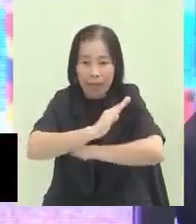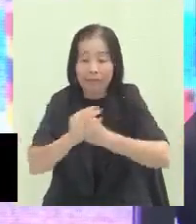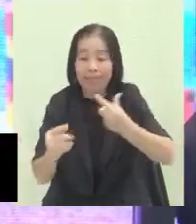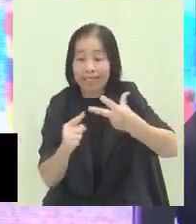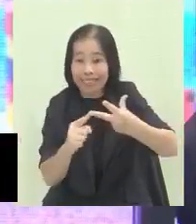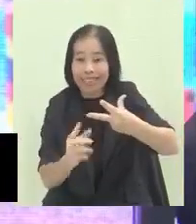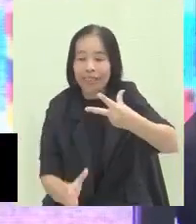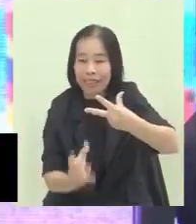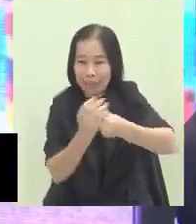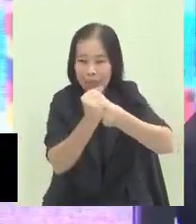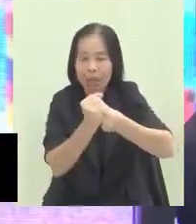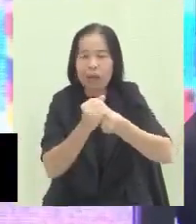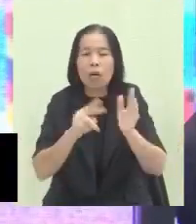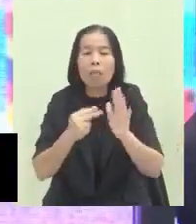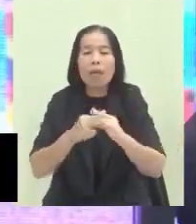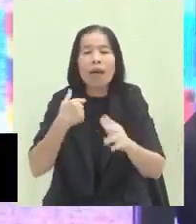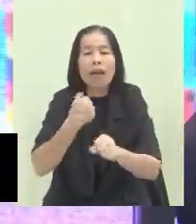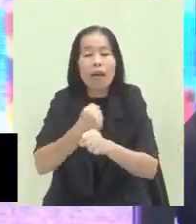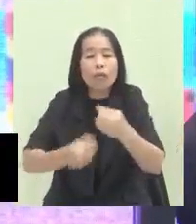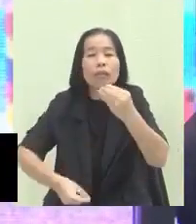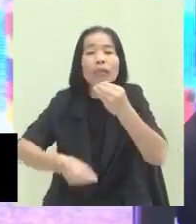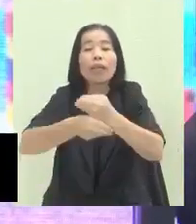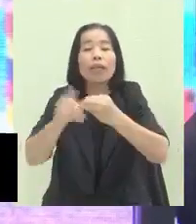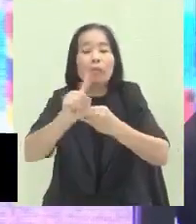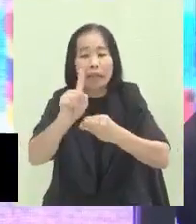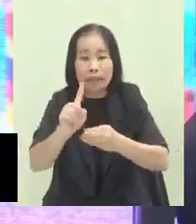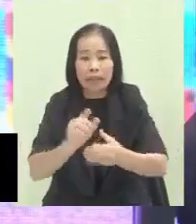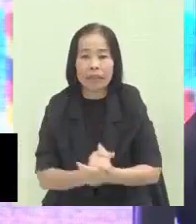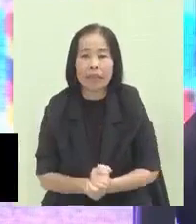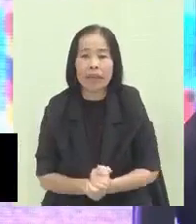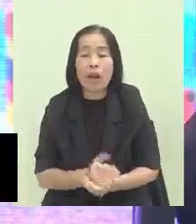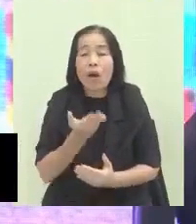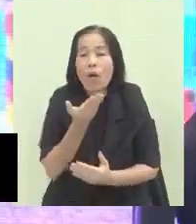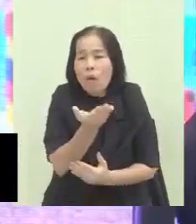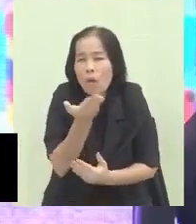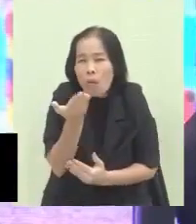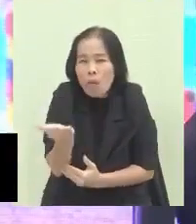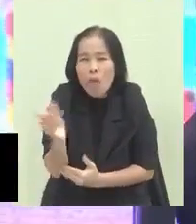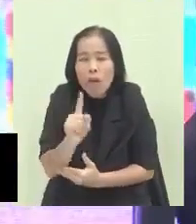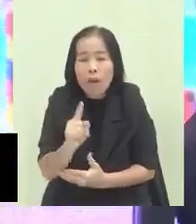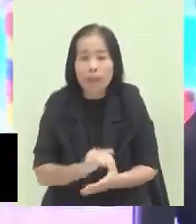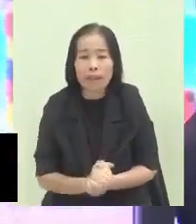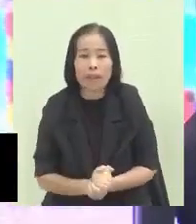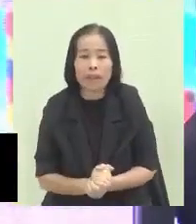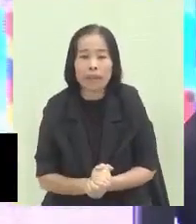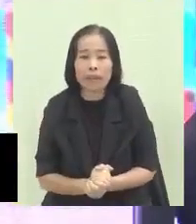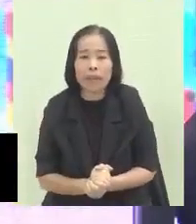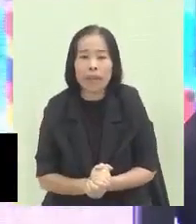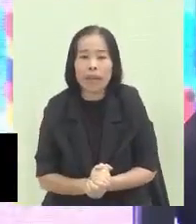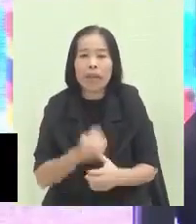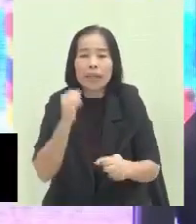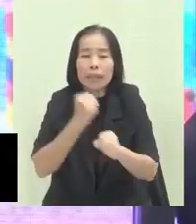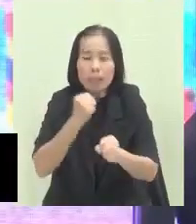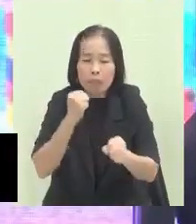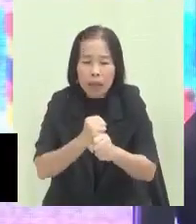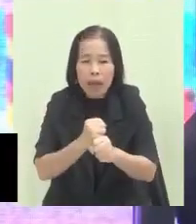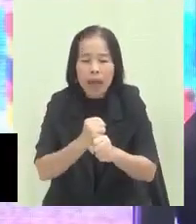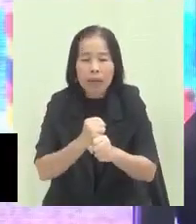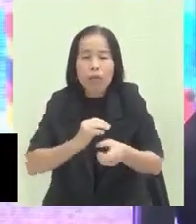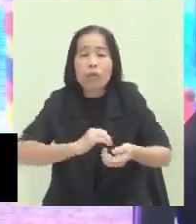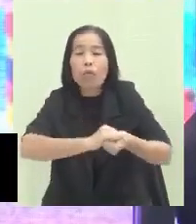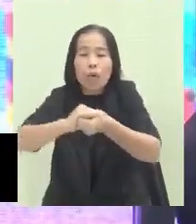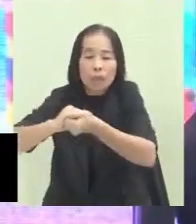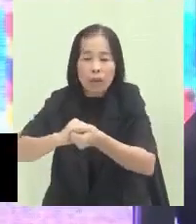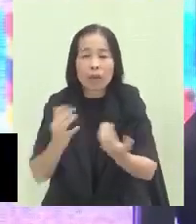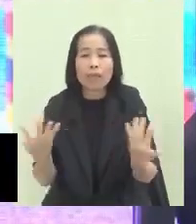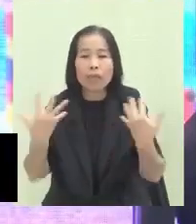เพื่อความสมบูรณ์อีกนิดหนึ่งครับคือขอให้สนับสนุนการทำงานร่วมกันเป็นหุ้นส่วน